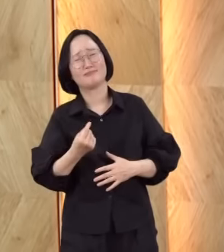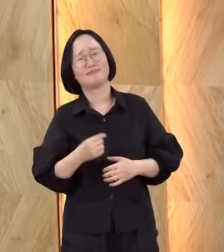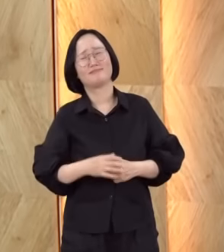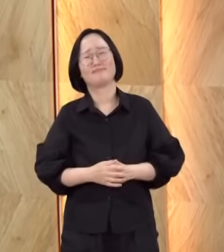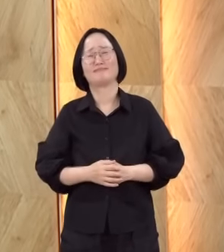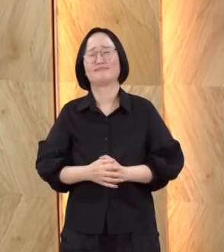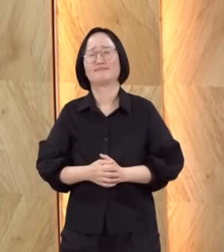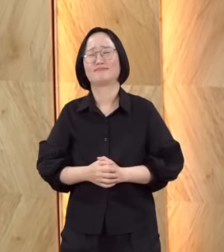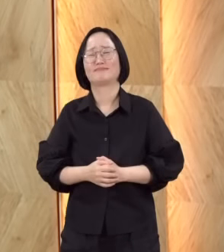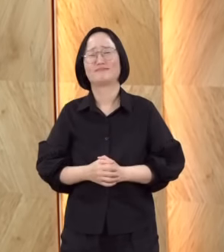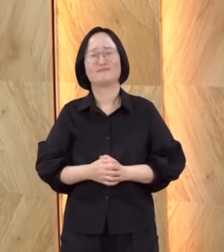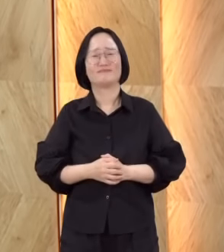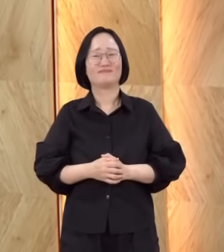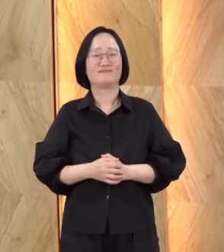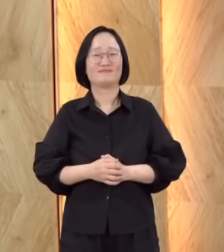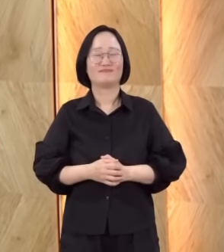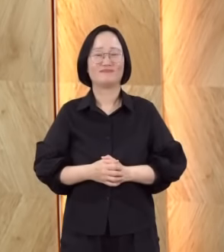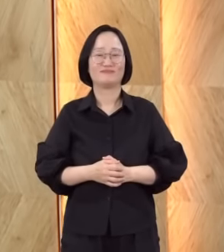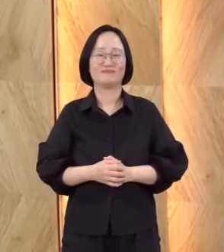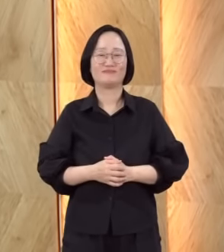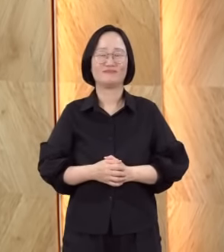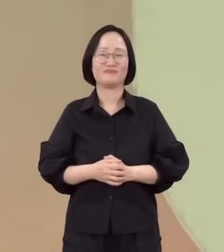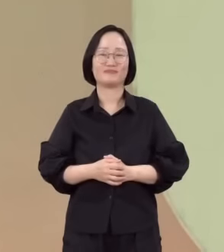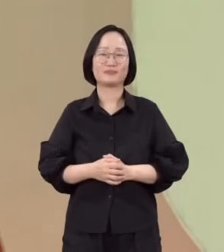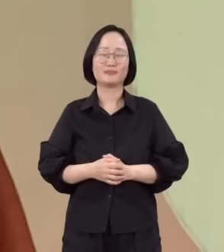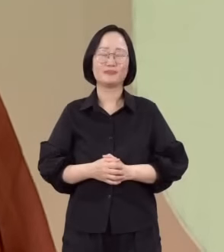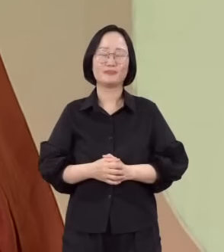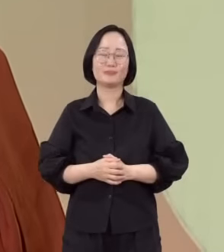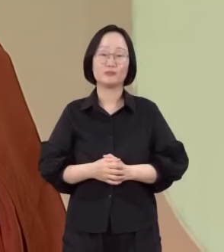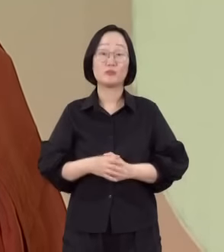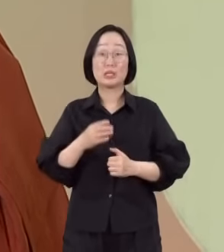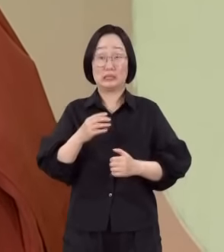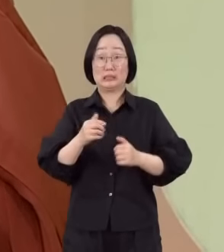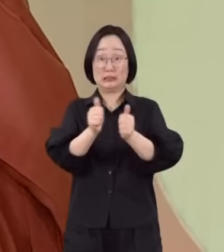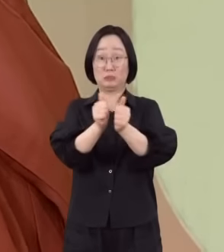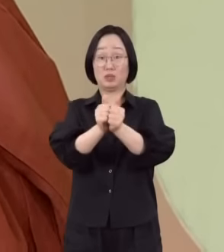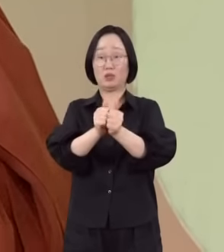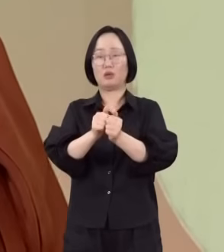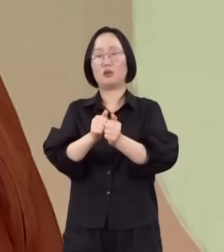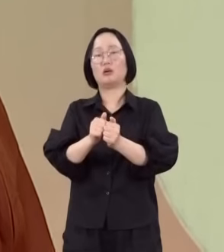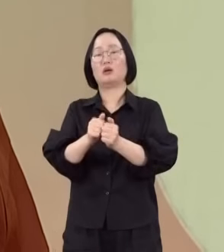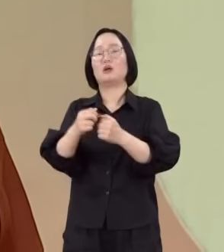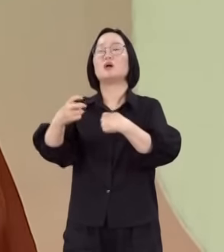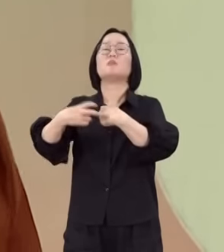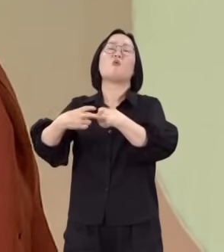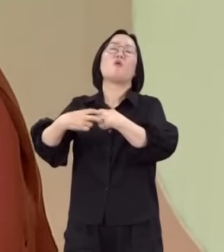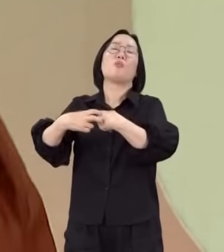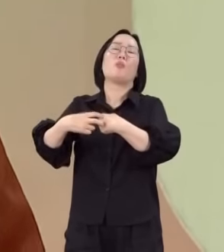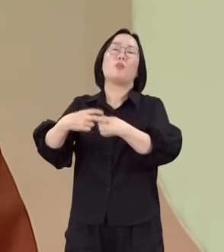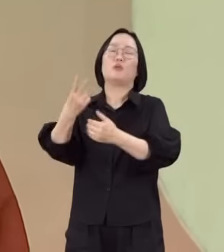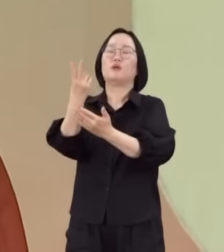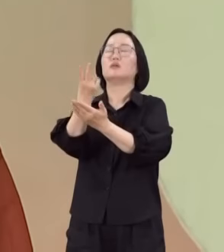여린 광우랍니다 정신을 딱 차아 보니까 병원에 이제 누워 있는 거예요